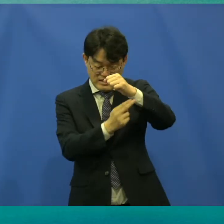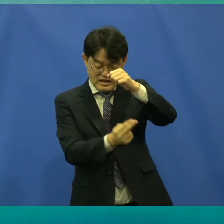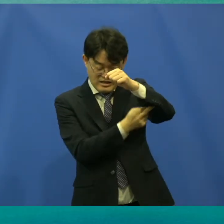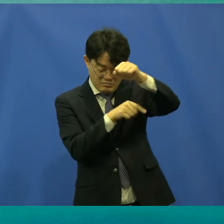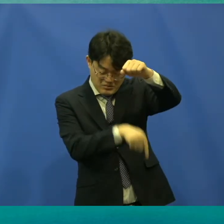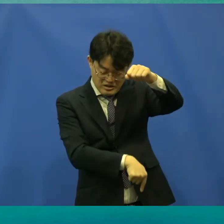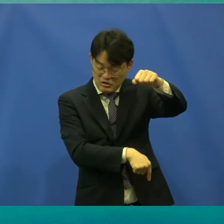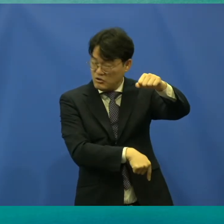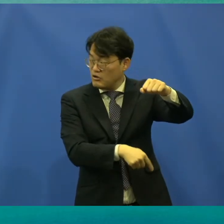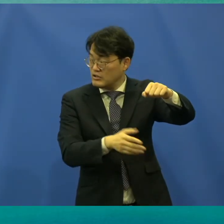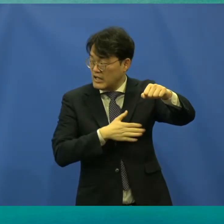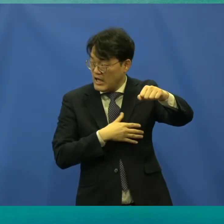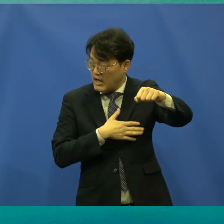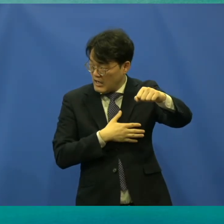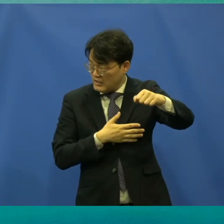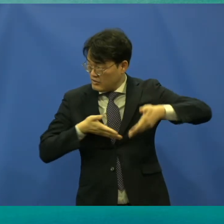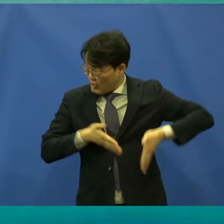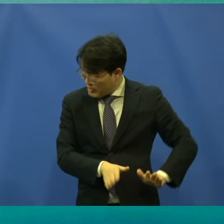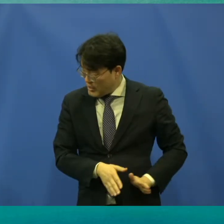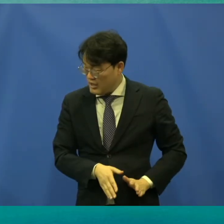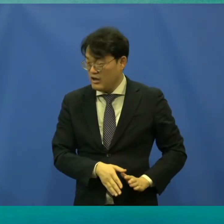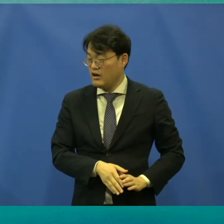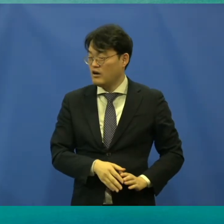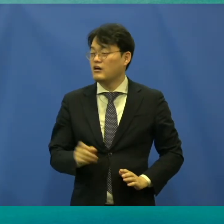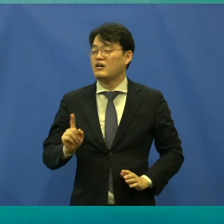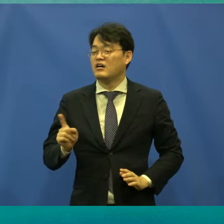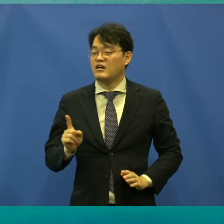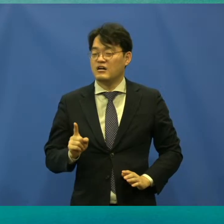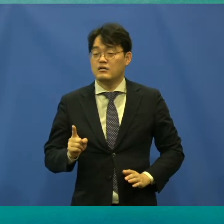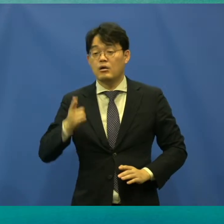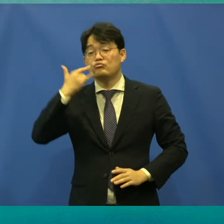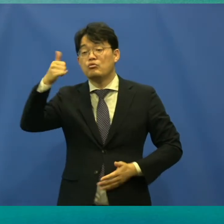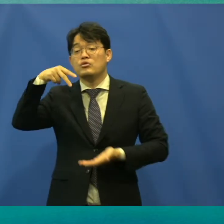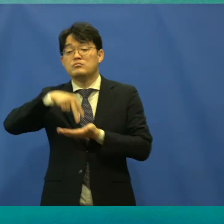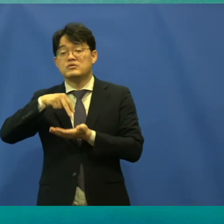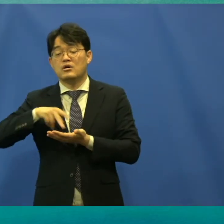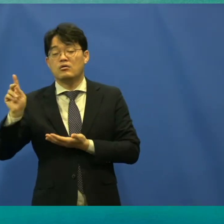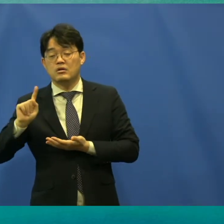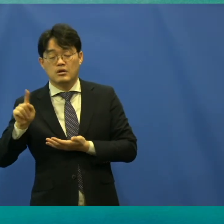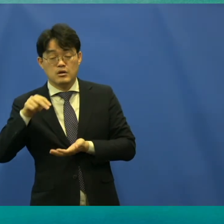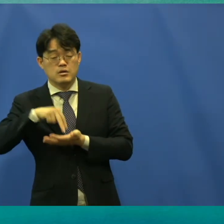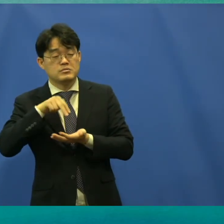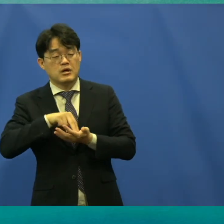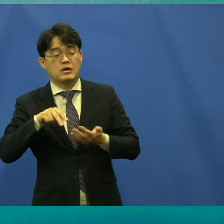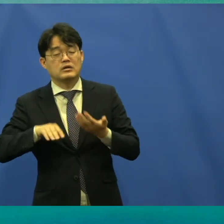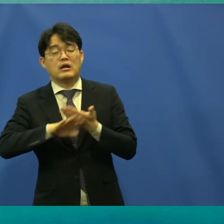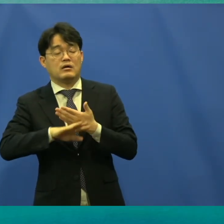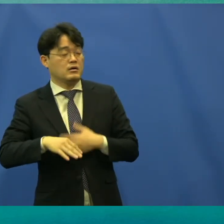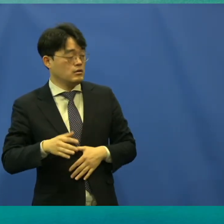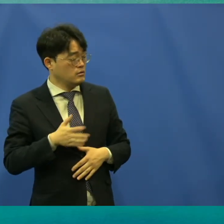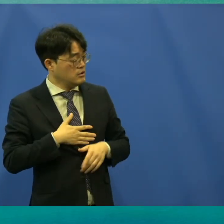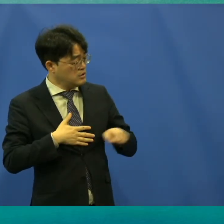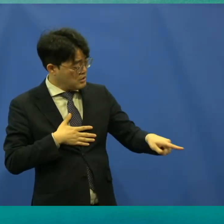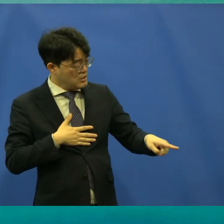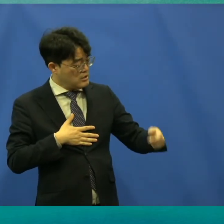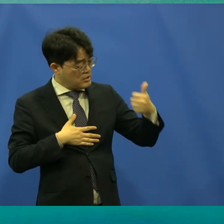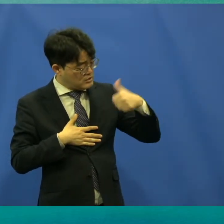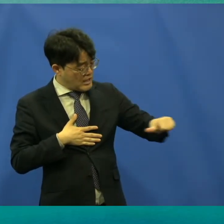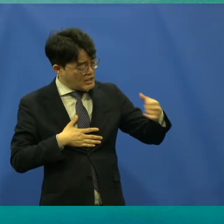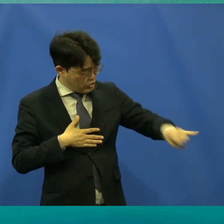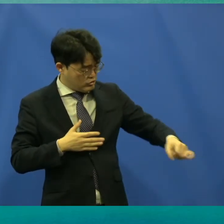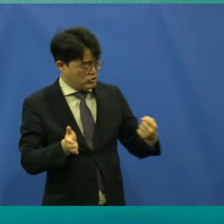그런데 부모의 입장은 다릅니다. 너가 내 자식이라 때린다. 내 아들이 아니라면 내가 너를 왜 때리겠냐?